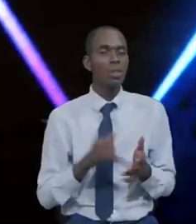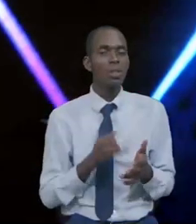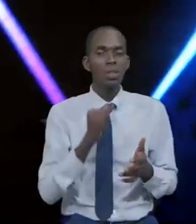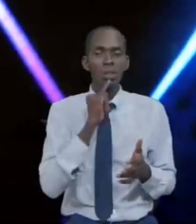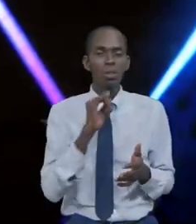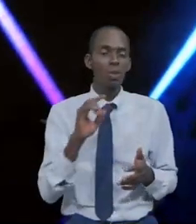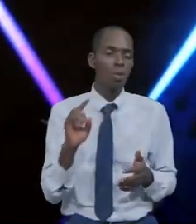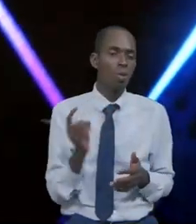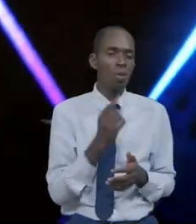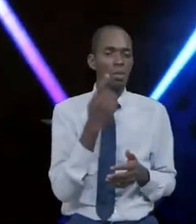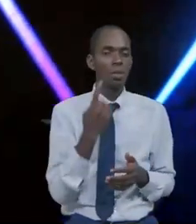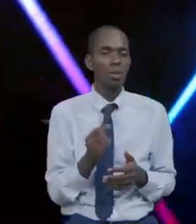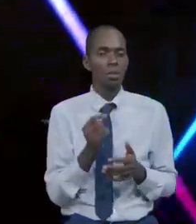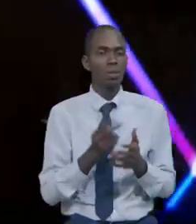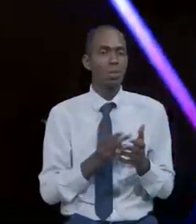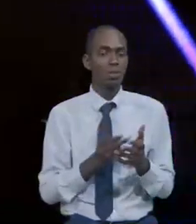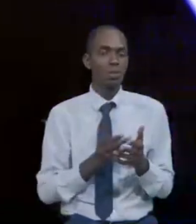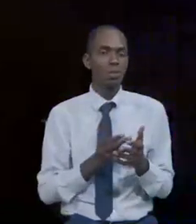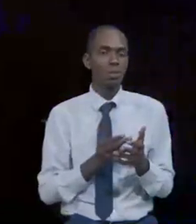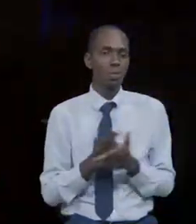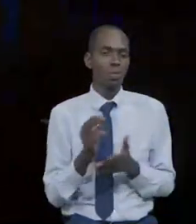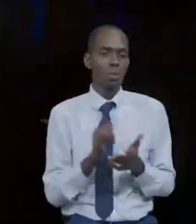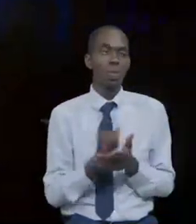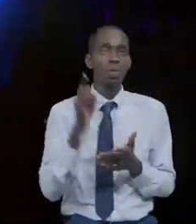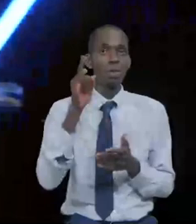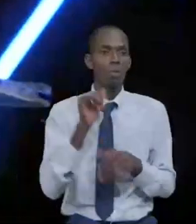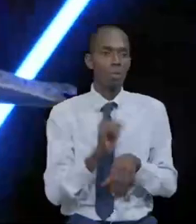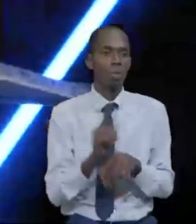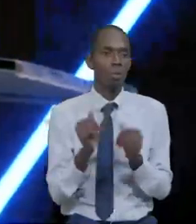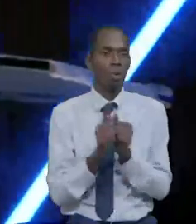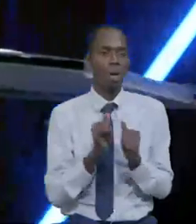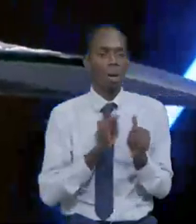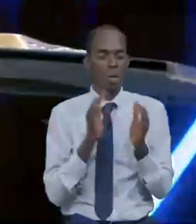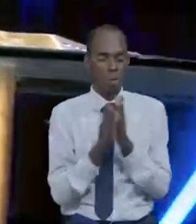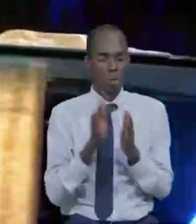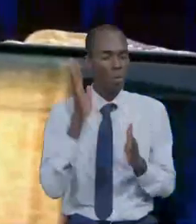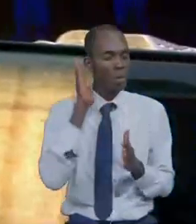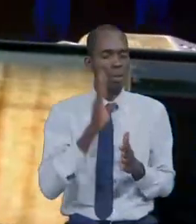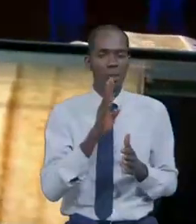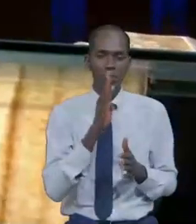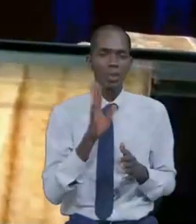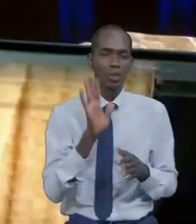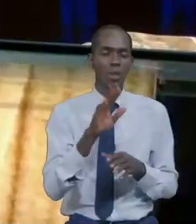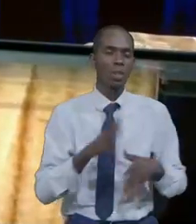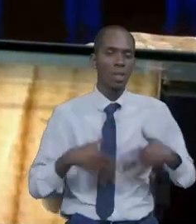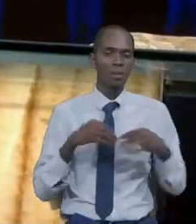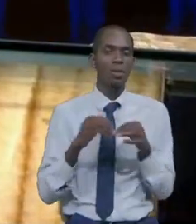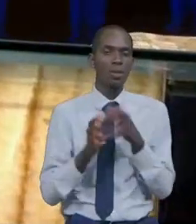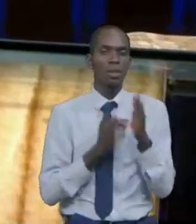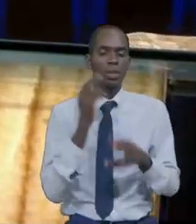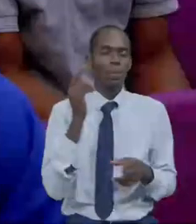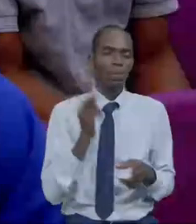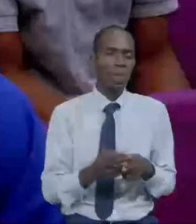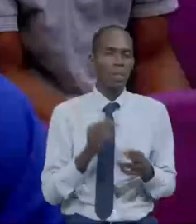cela, seule la vérité qu'il embrasse. Je prie que cela soit votre vie. Je ne peux pas vous entendre.